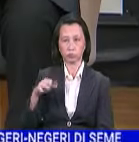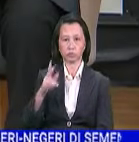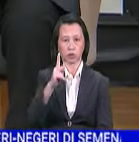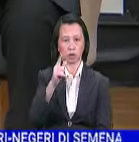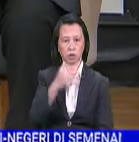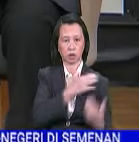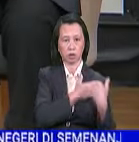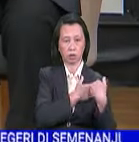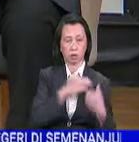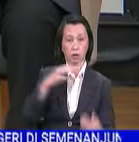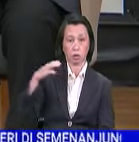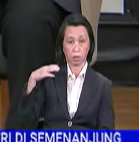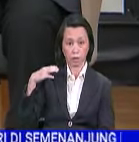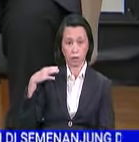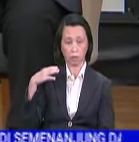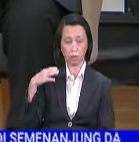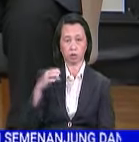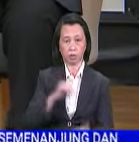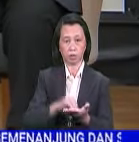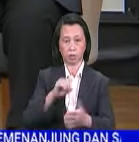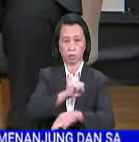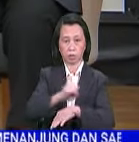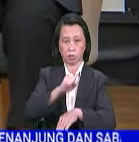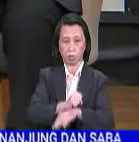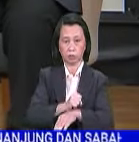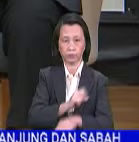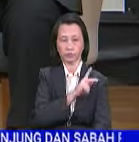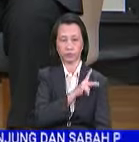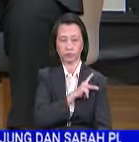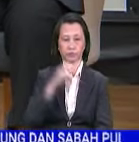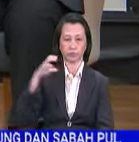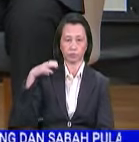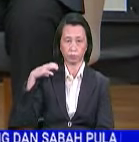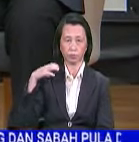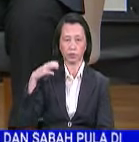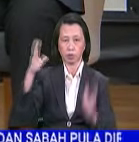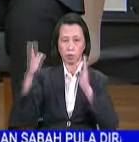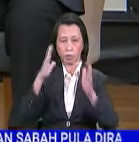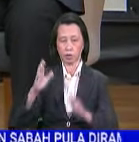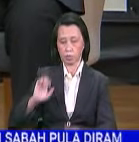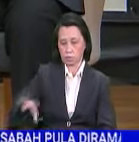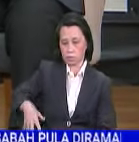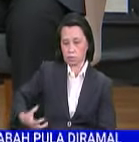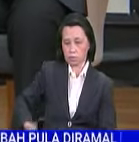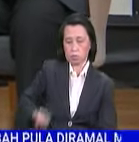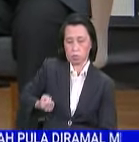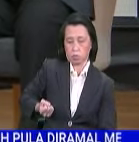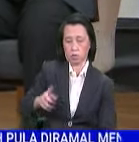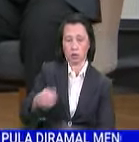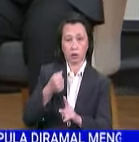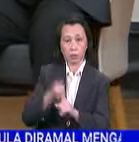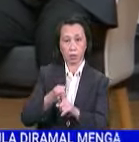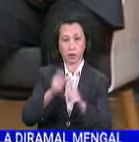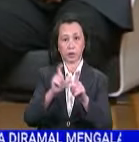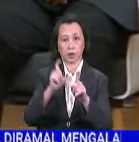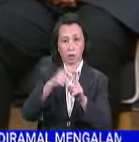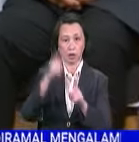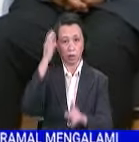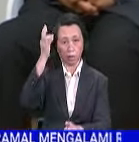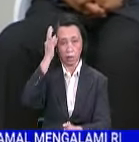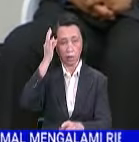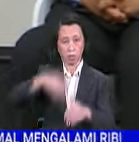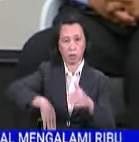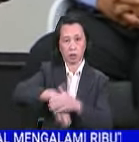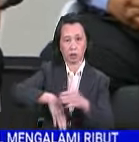menggalas tugas jurulatih Geylang United di Singapura, ketua jurulatih skuad kebangsaan Kemboja dan menjadi pengarah teknikal Persekutuan